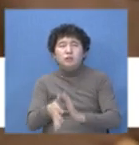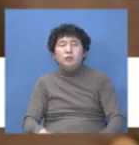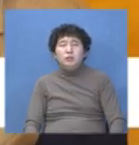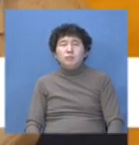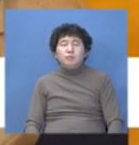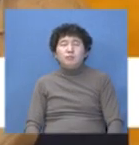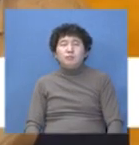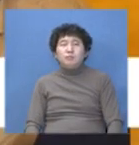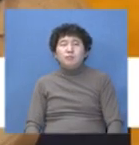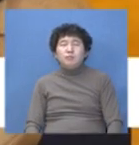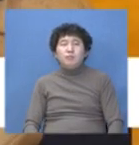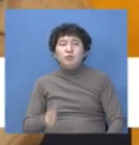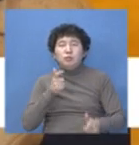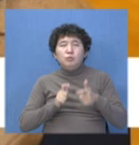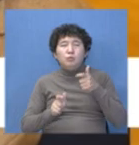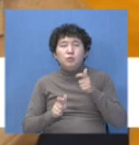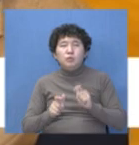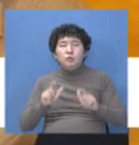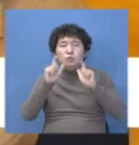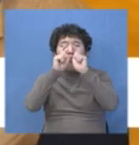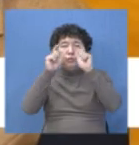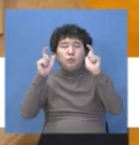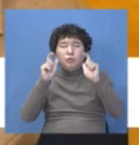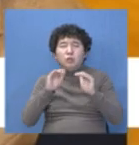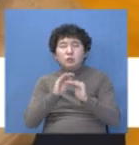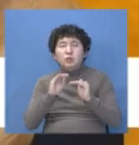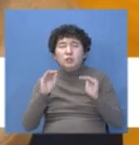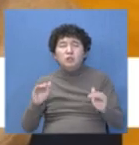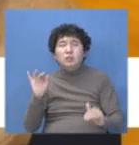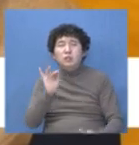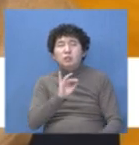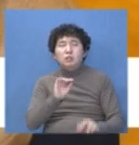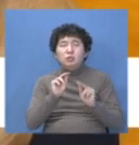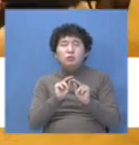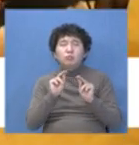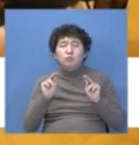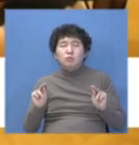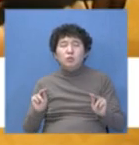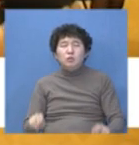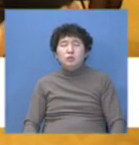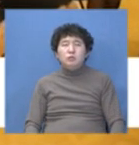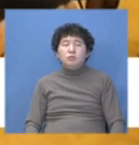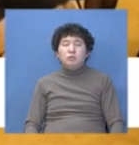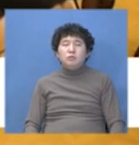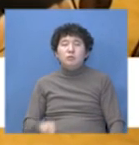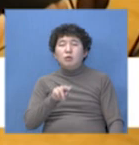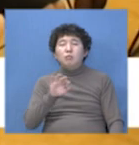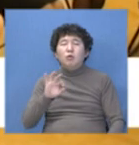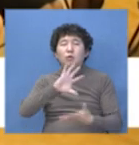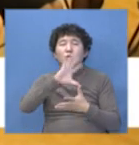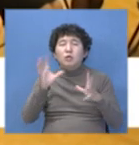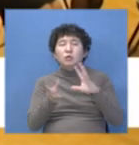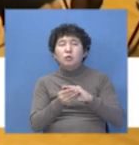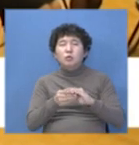дені студенттер, мектеп оқушылары және мектеп мұғалімдері. Байқау қорытындысы бойынша бас жүлдені